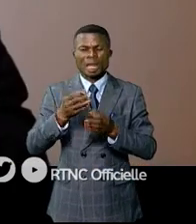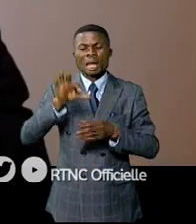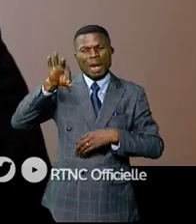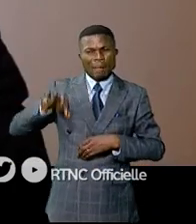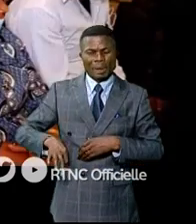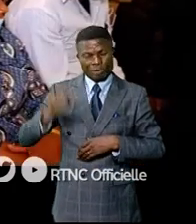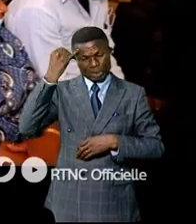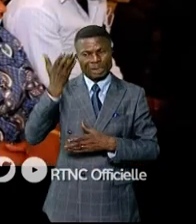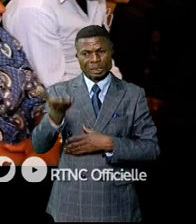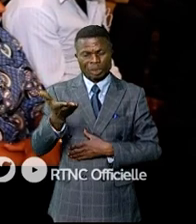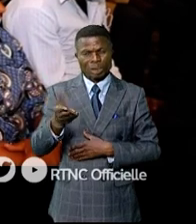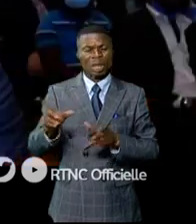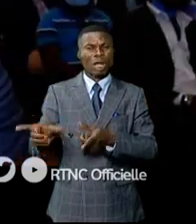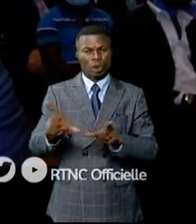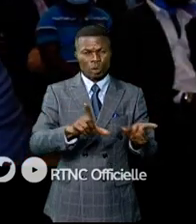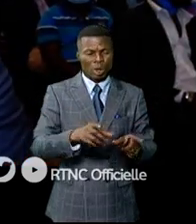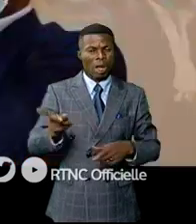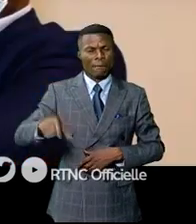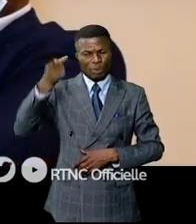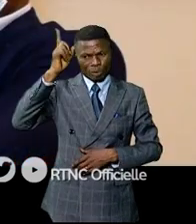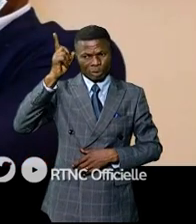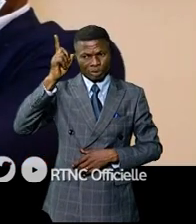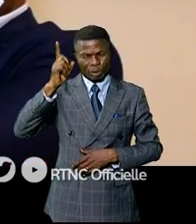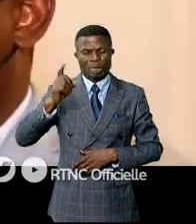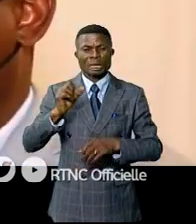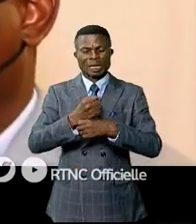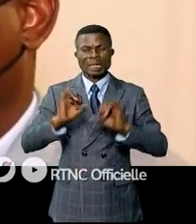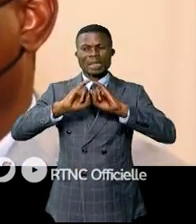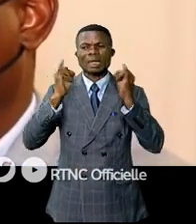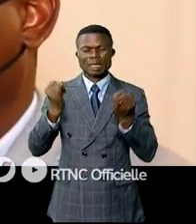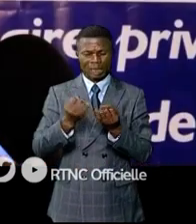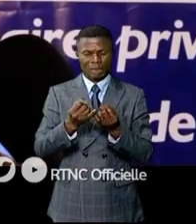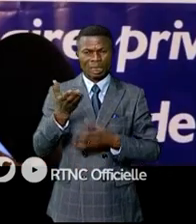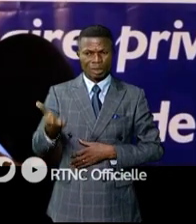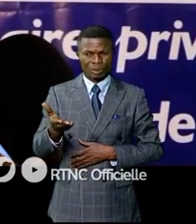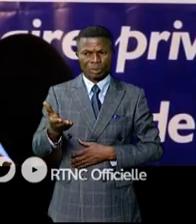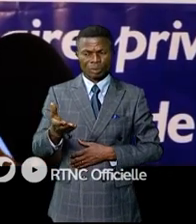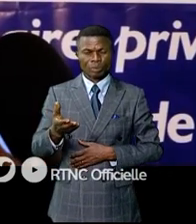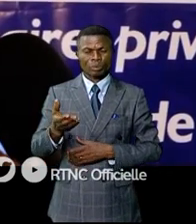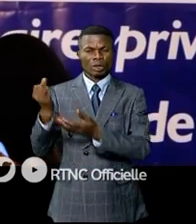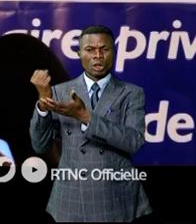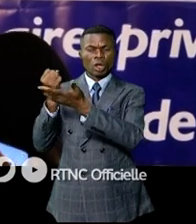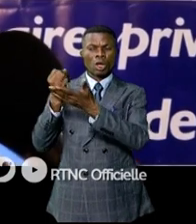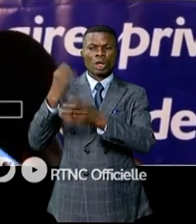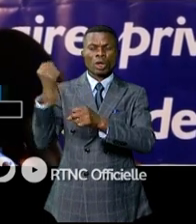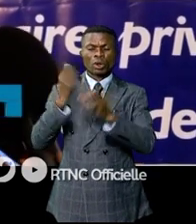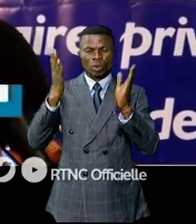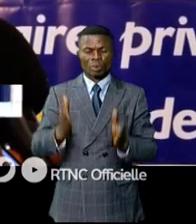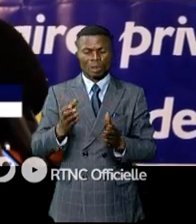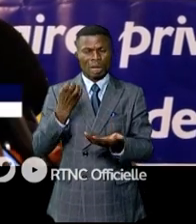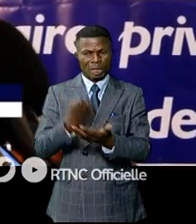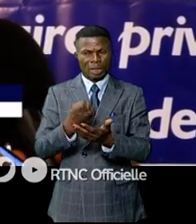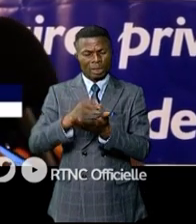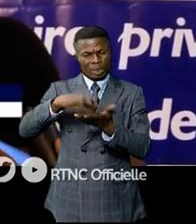de cette initiative, car le Lualaba est l'une des provinces contributrices de la taxe de promotion de l'industrie. Les opérateurs économiques du Lualaba ont bien assimilé